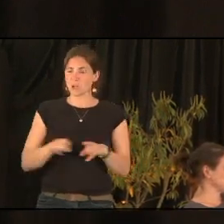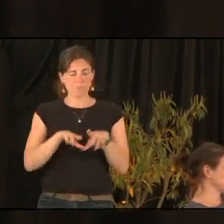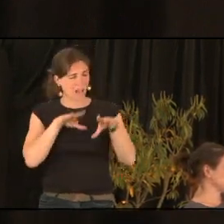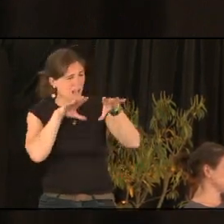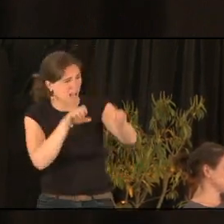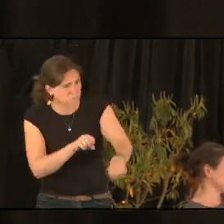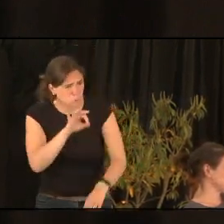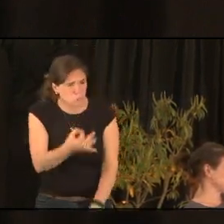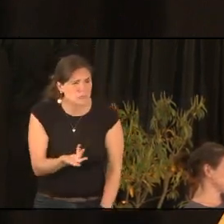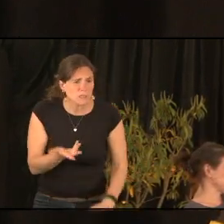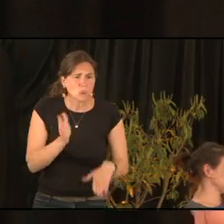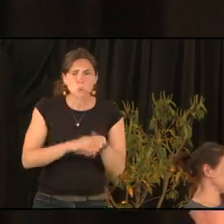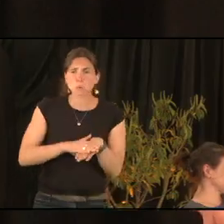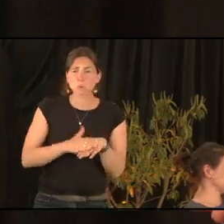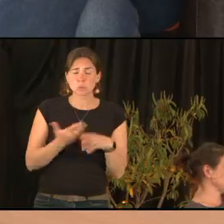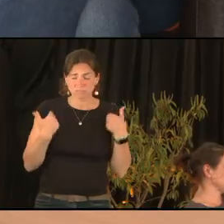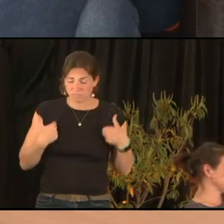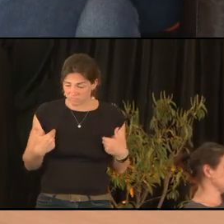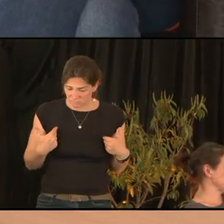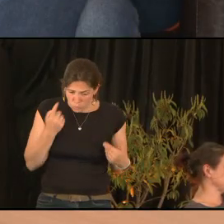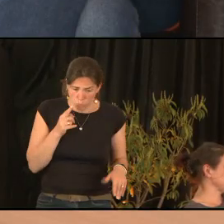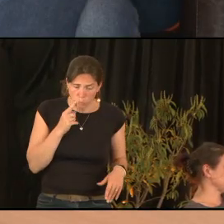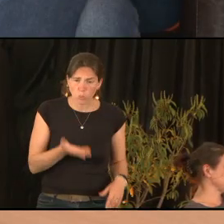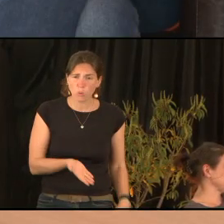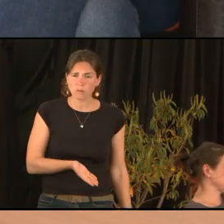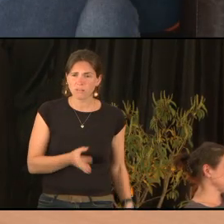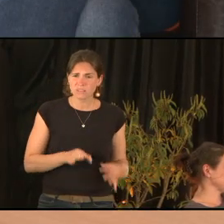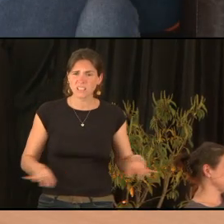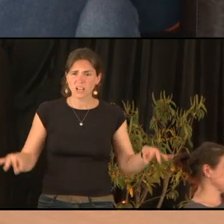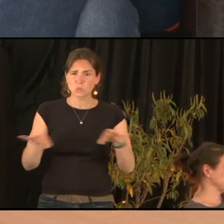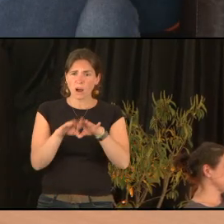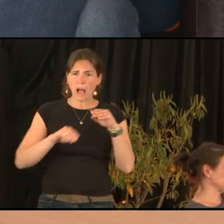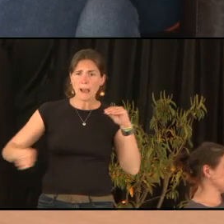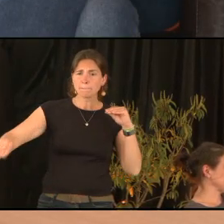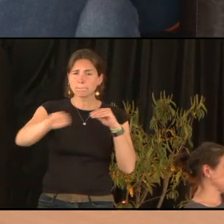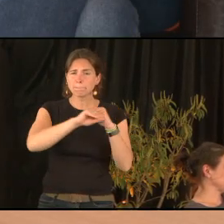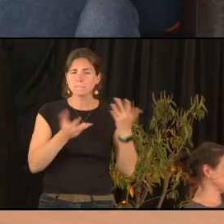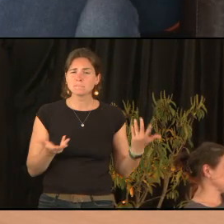dans l'expansionnisme que l'on connaît, n'est-ce pas, qui a une triste résonance aujourd'hui,